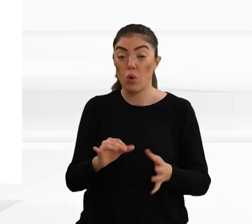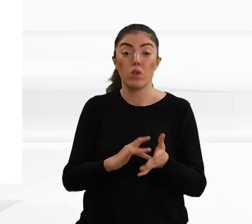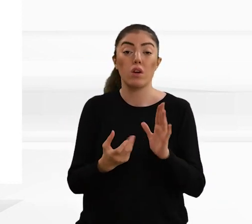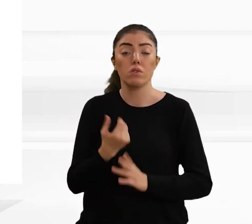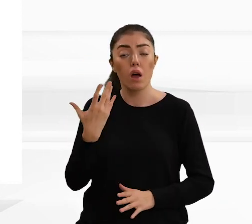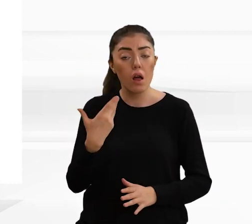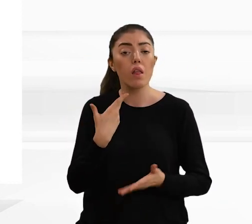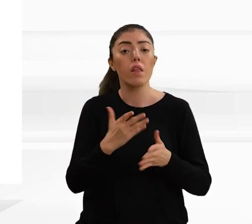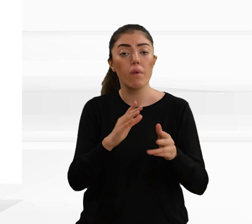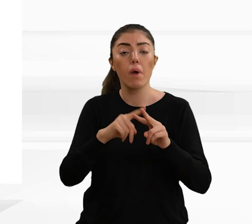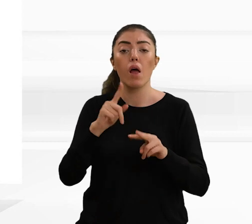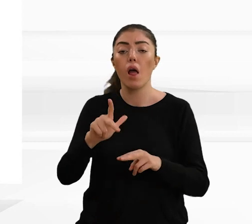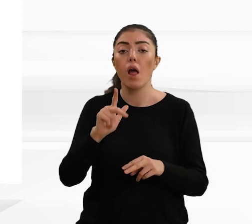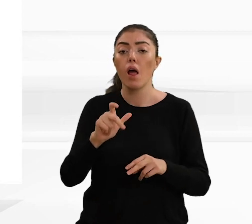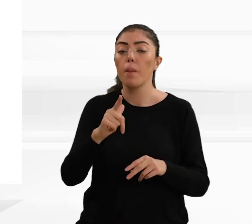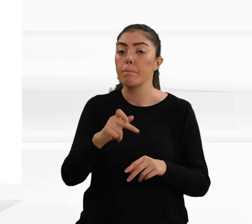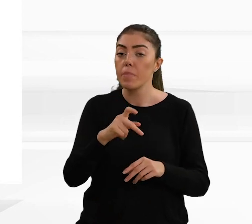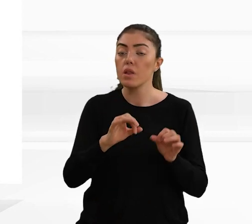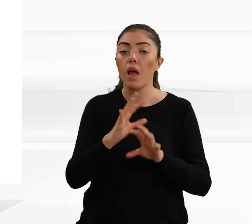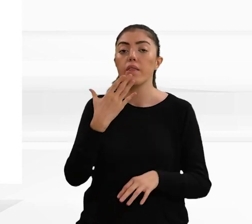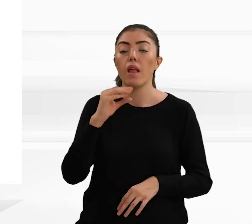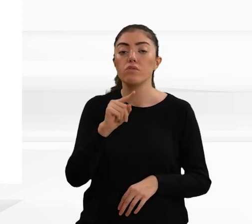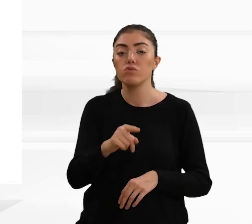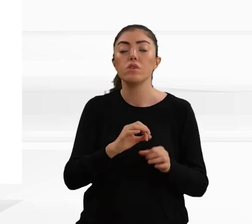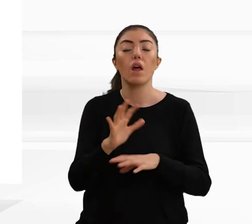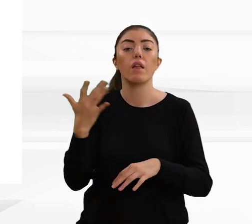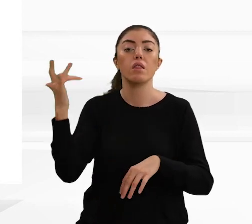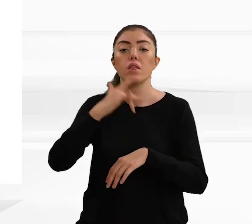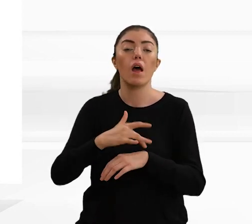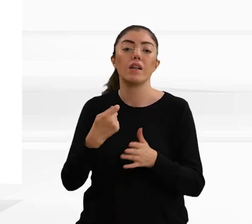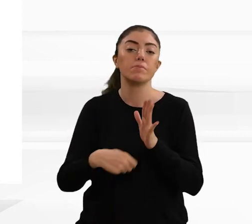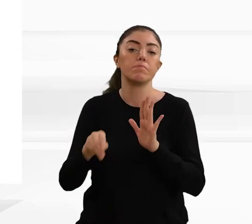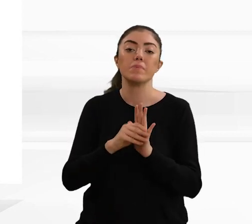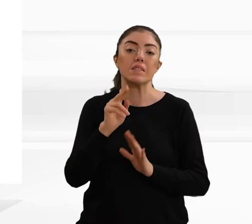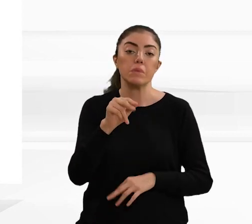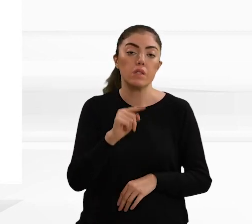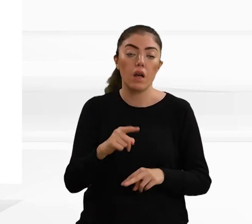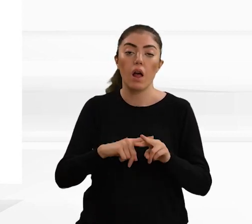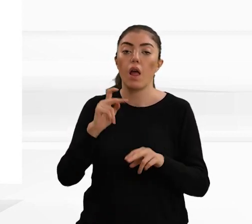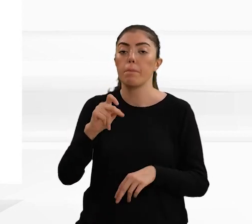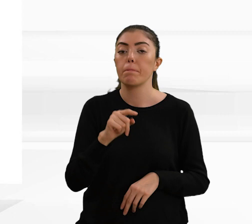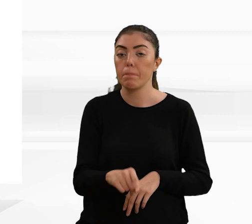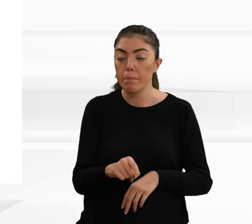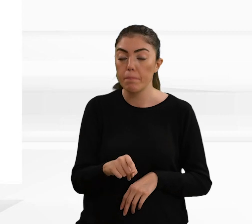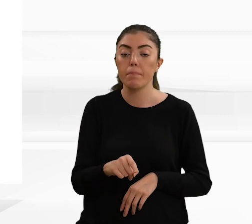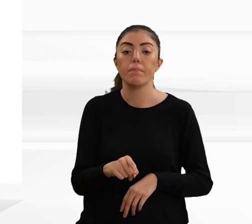oluşumu devam eden Alp kıvrımları dünyanın en genç Dağları arasında yer almaktadır kalpler